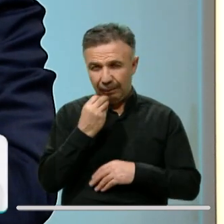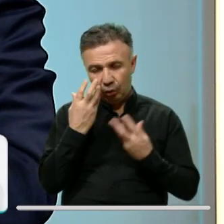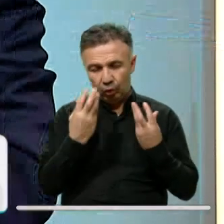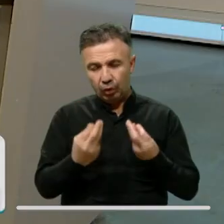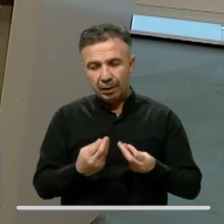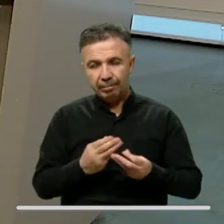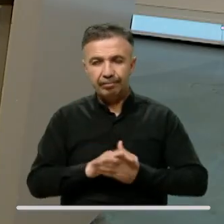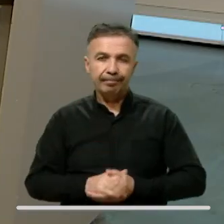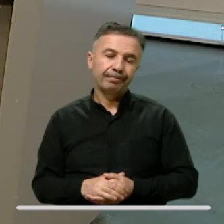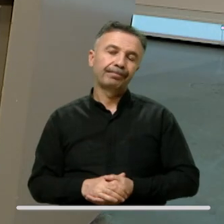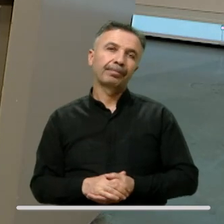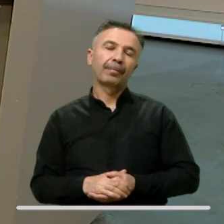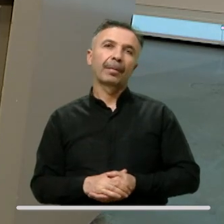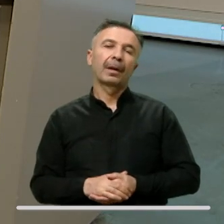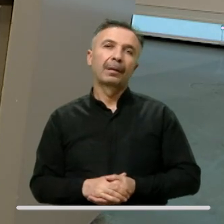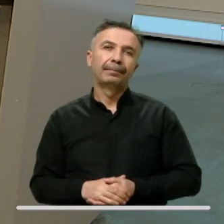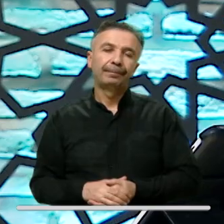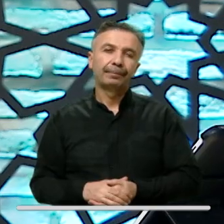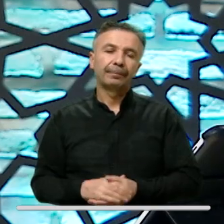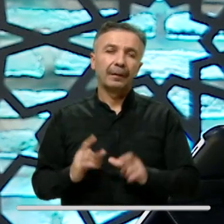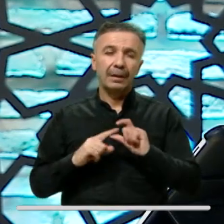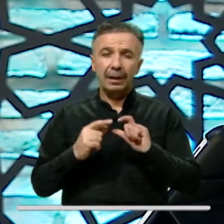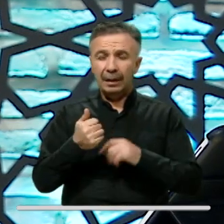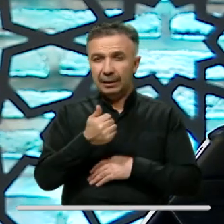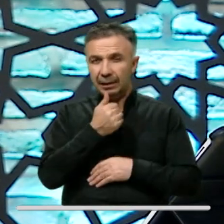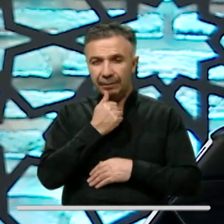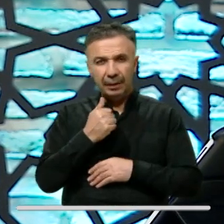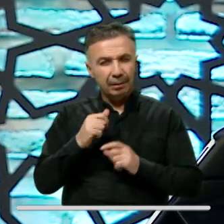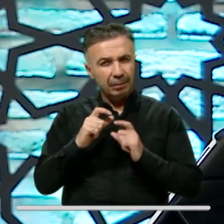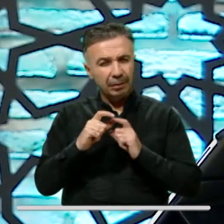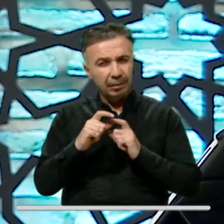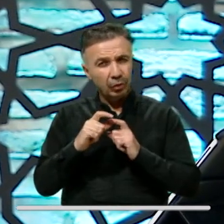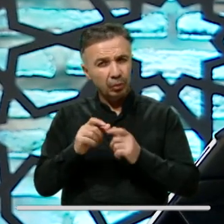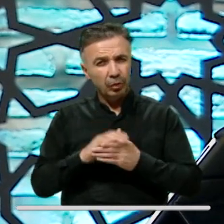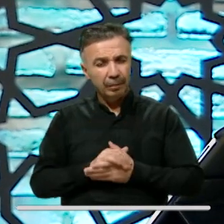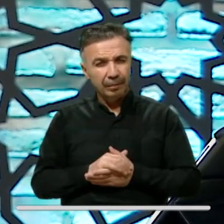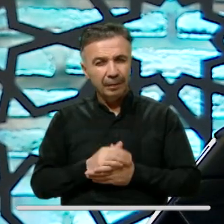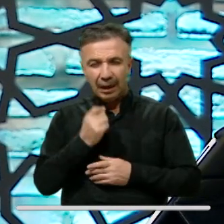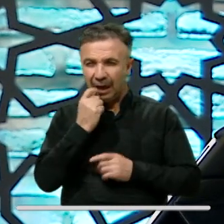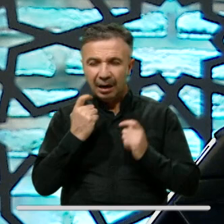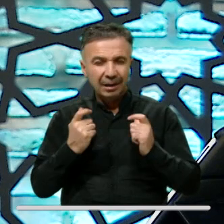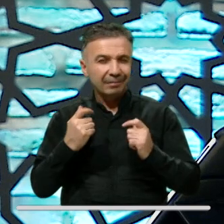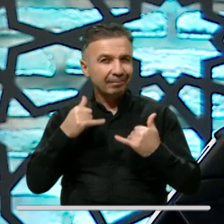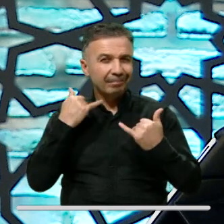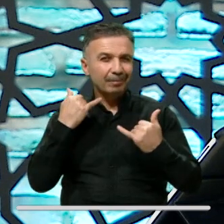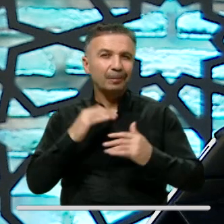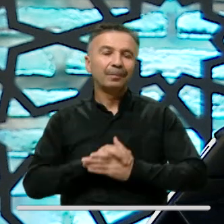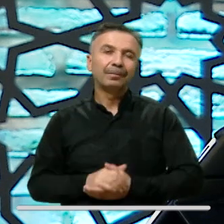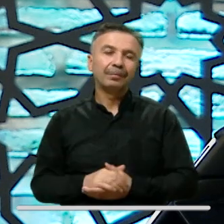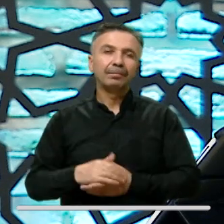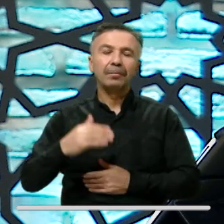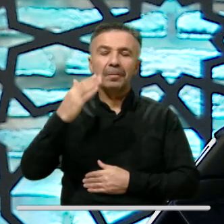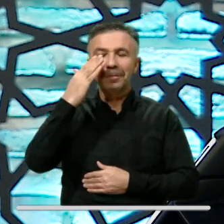hocam, teşekkür ederiz. Selahattin Bey telefon attığımızdaymış efendim, Ankara'dan. Alo.